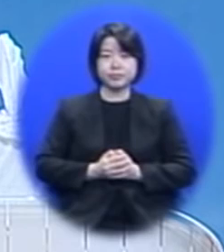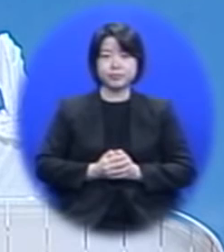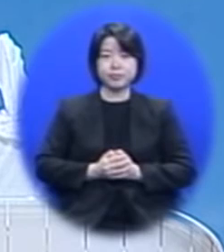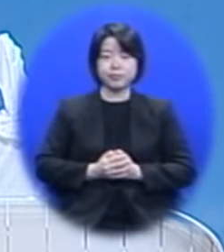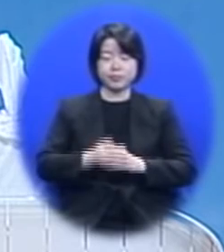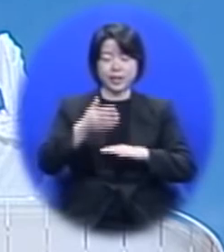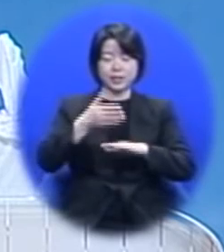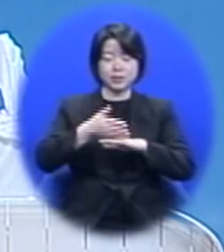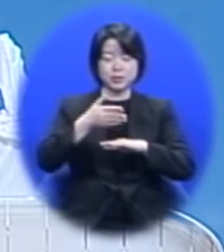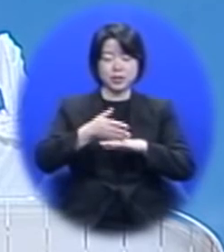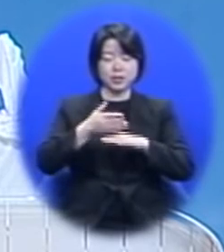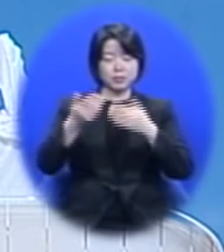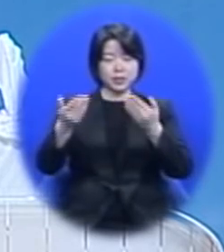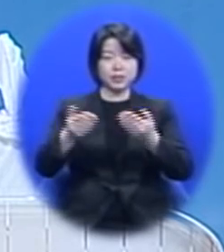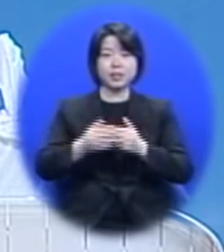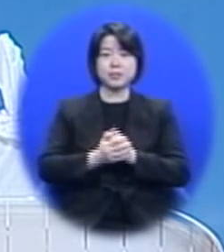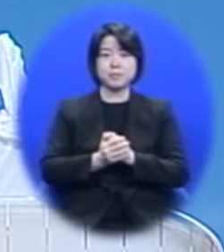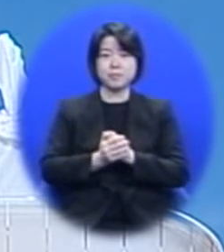감사합니다.